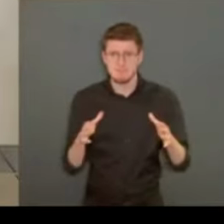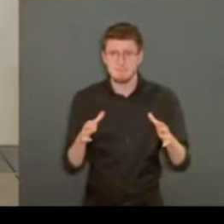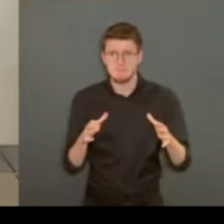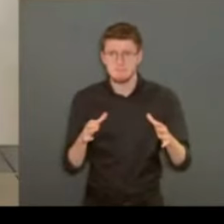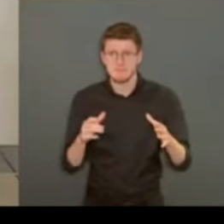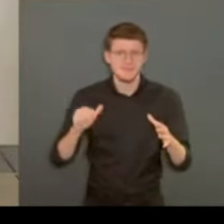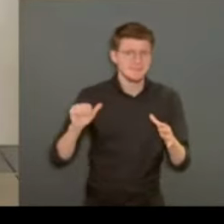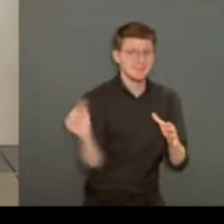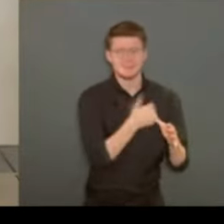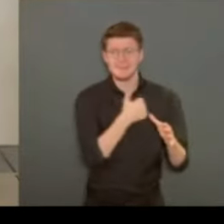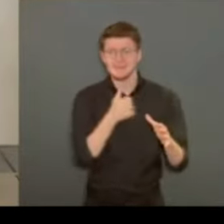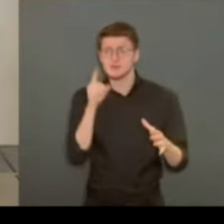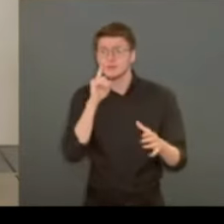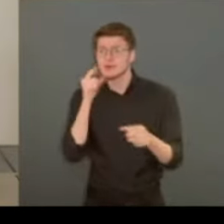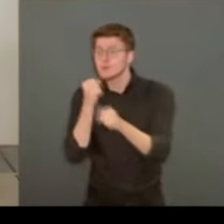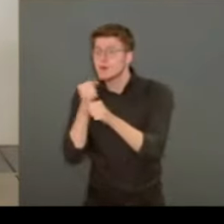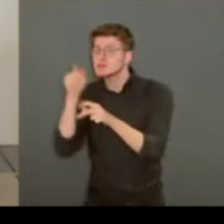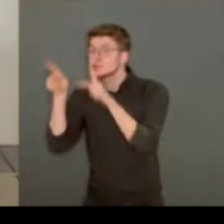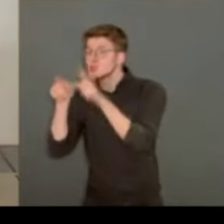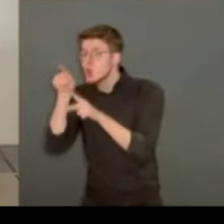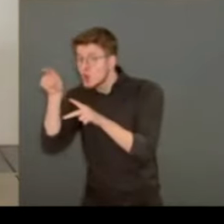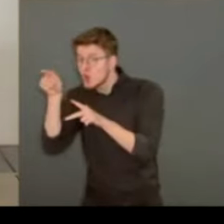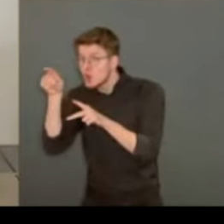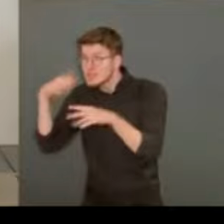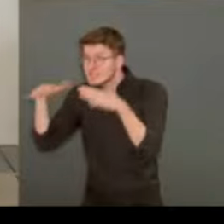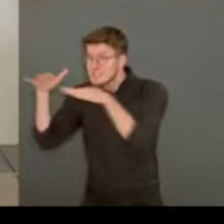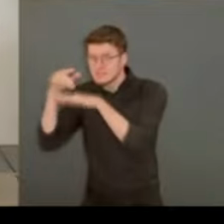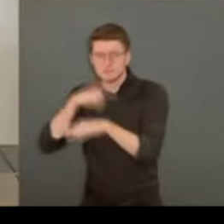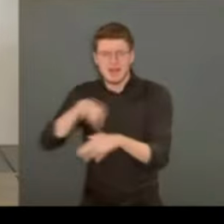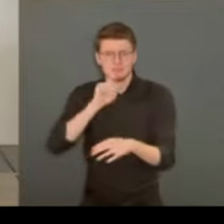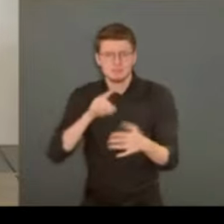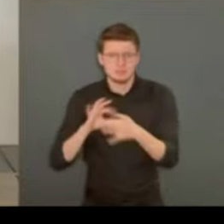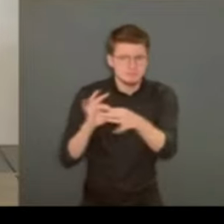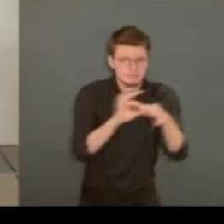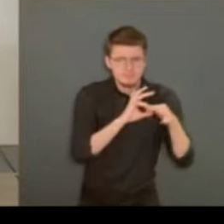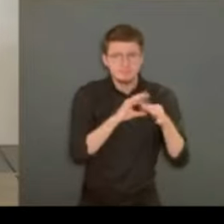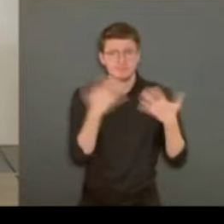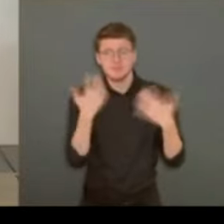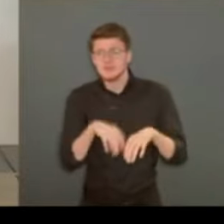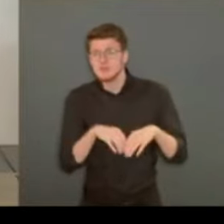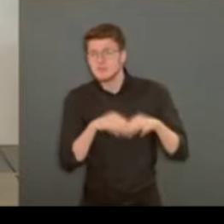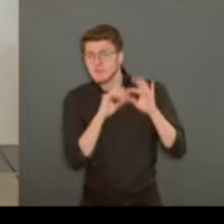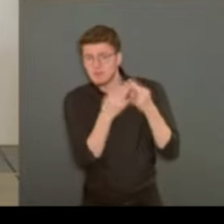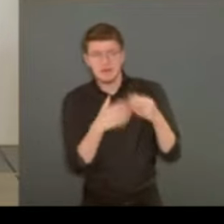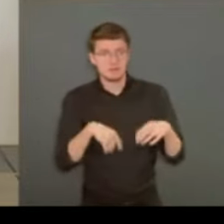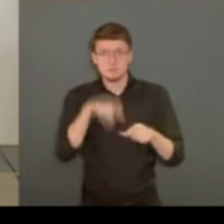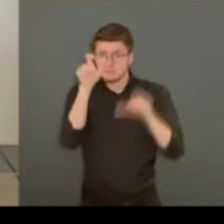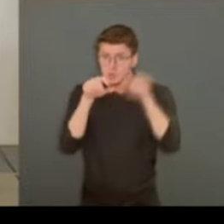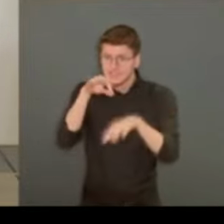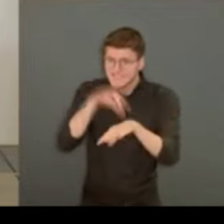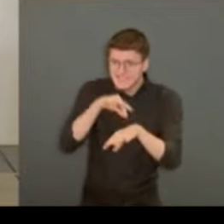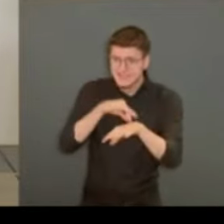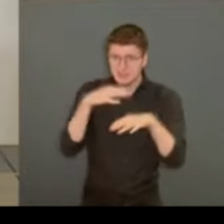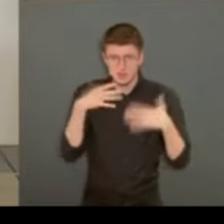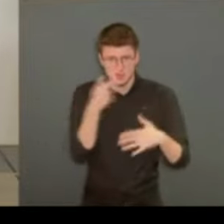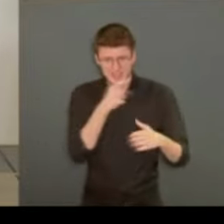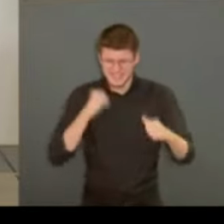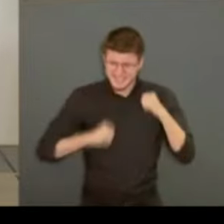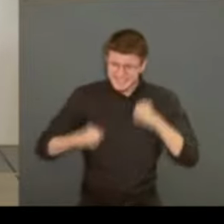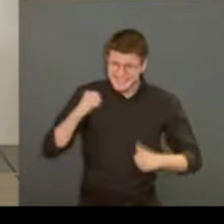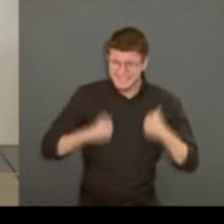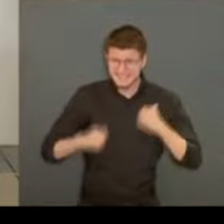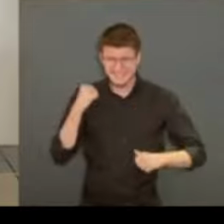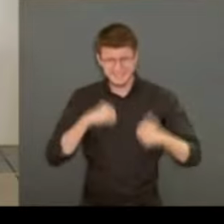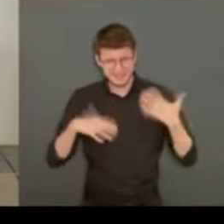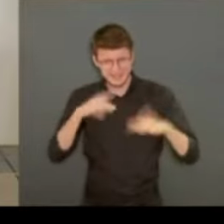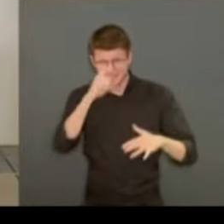iedereen in de zorg. Solidariteit met alle families, alle patiënten die het vandaag bijzonder moeilijk hebben. Met mensen die